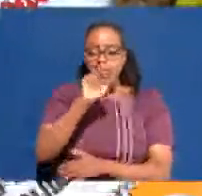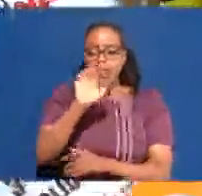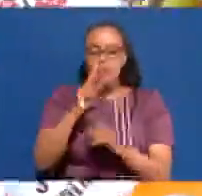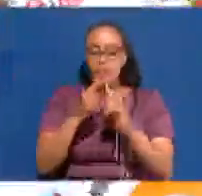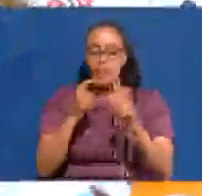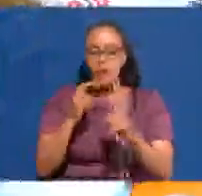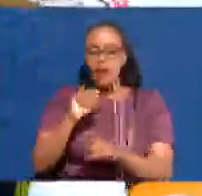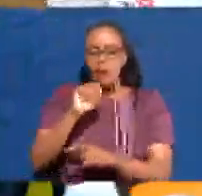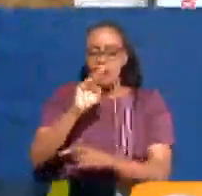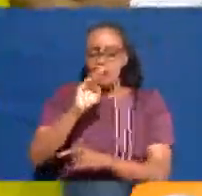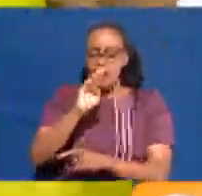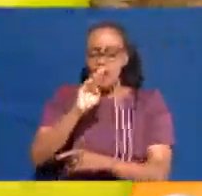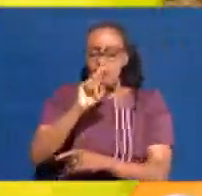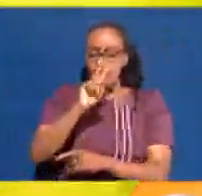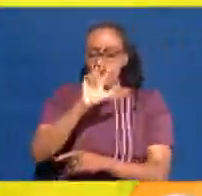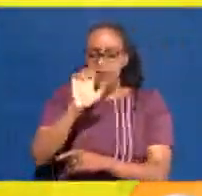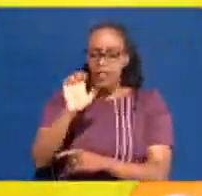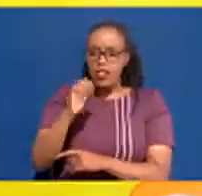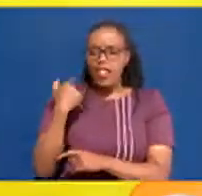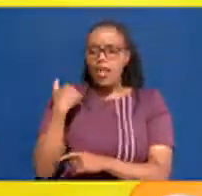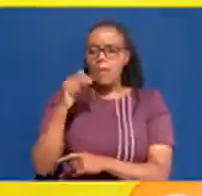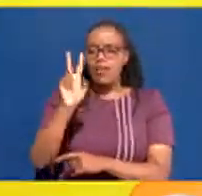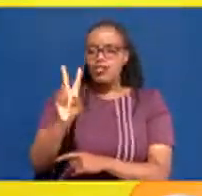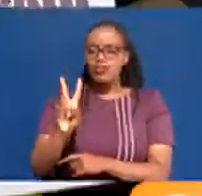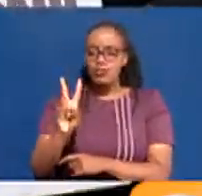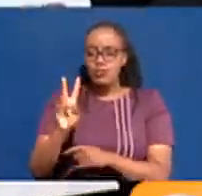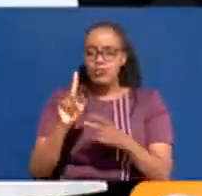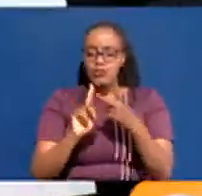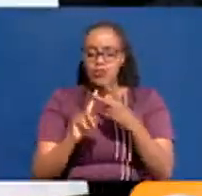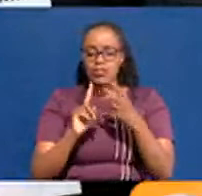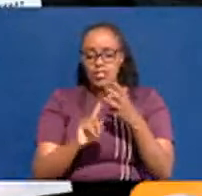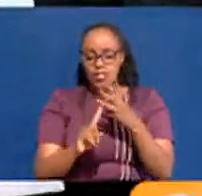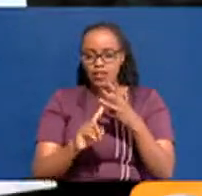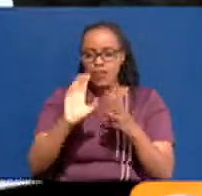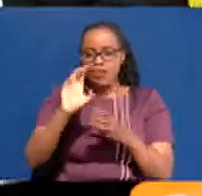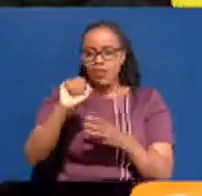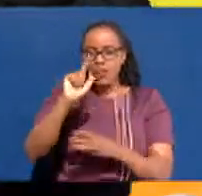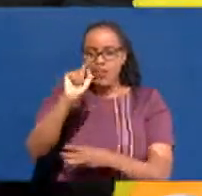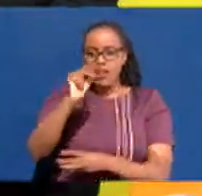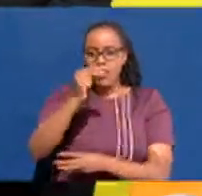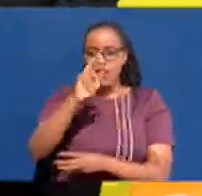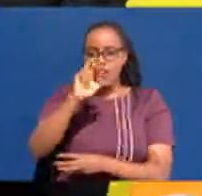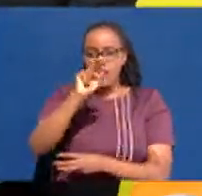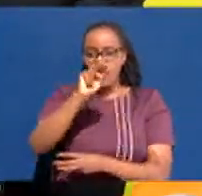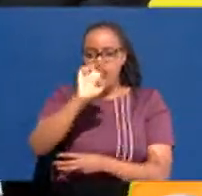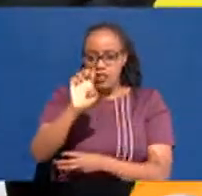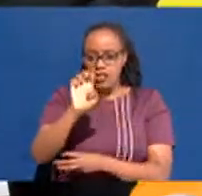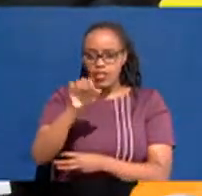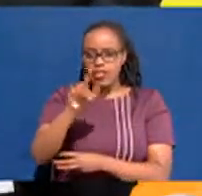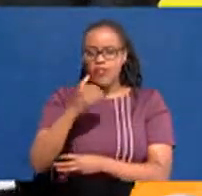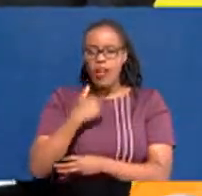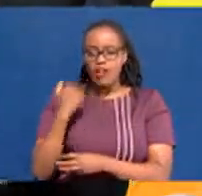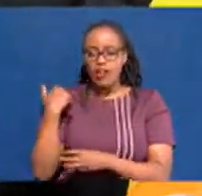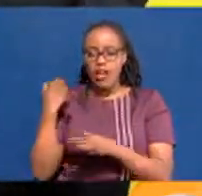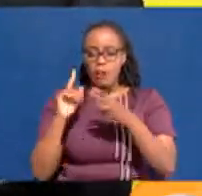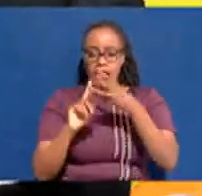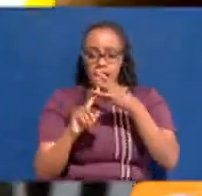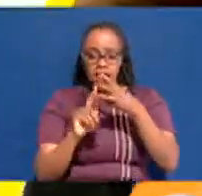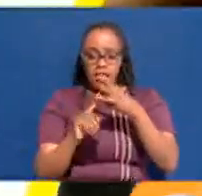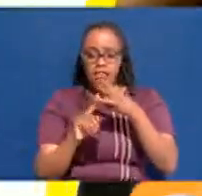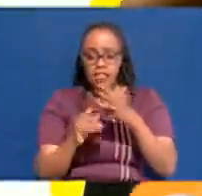Ababio Insurance Agency alichukua nafasi ya pili, huku Catherine Waidira wa Forward Travelers akiibuka